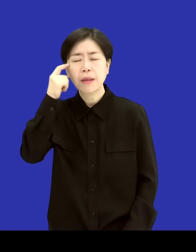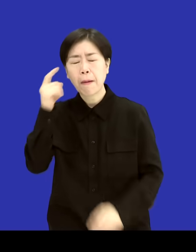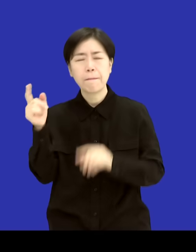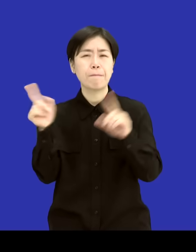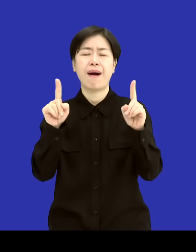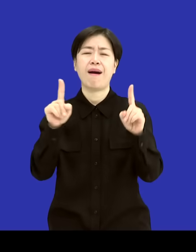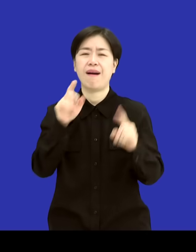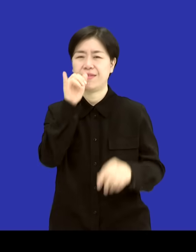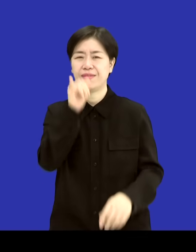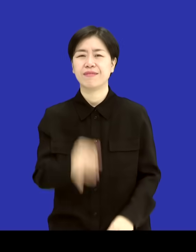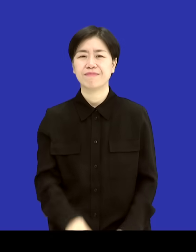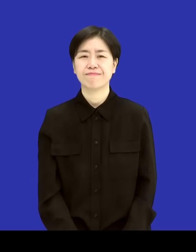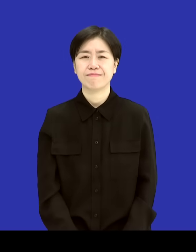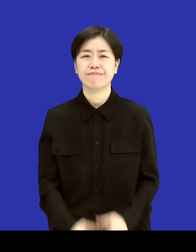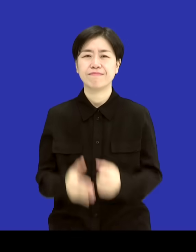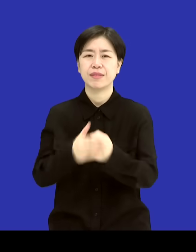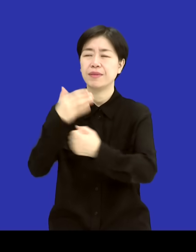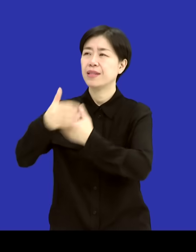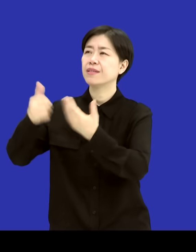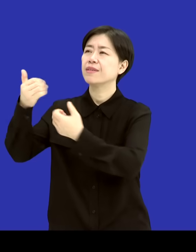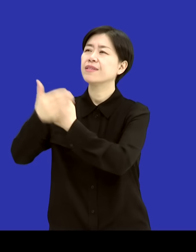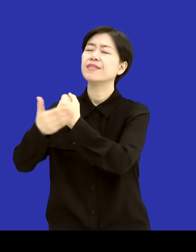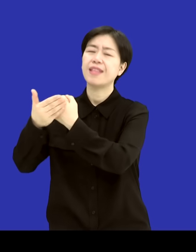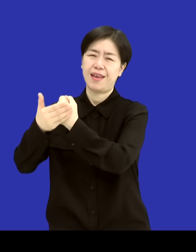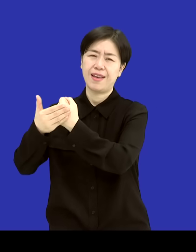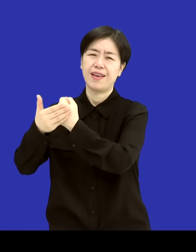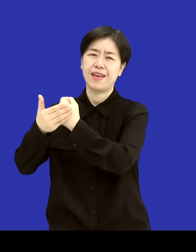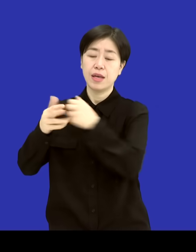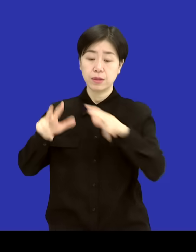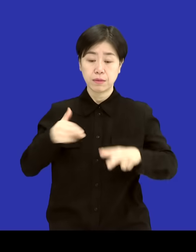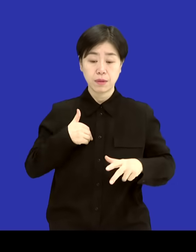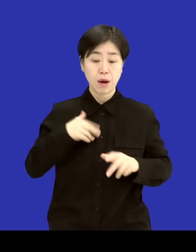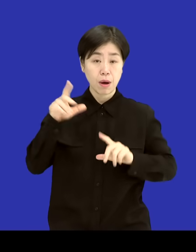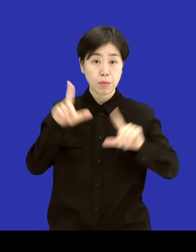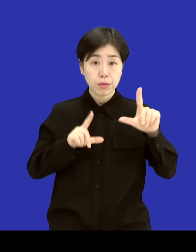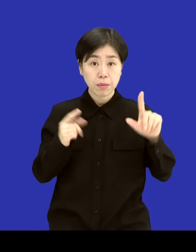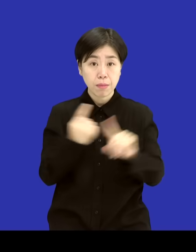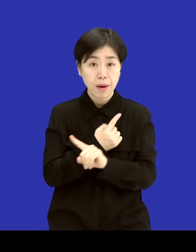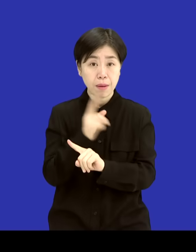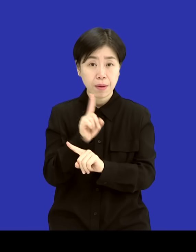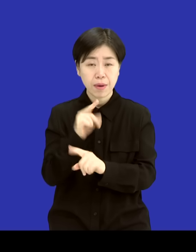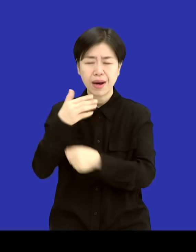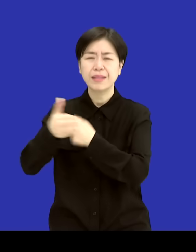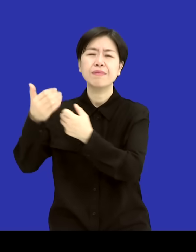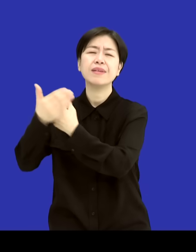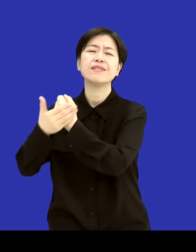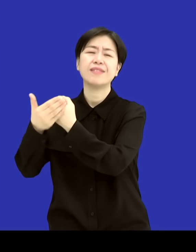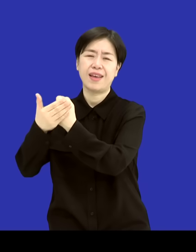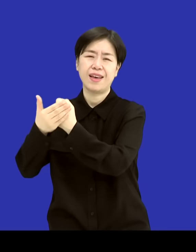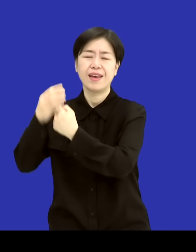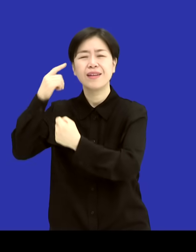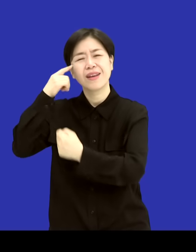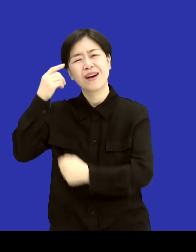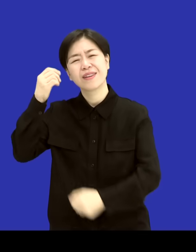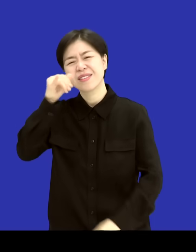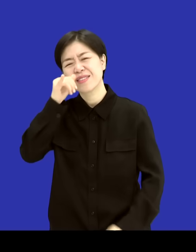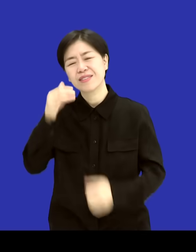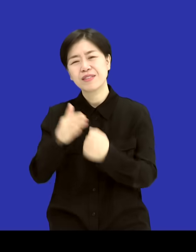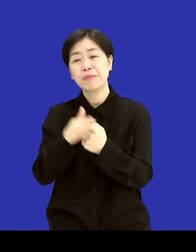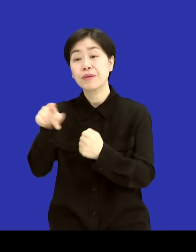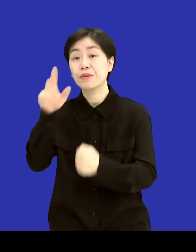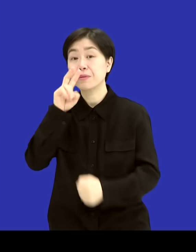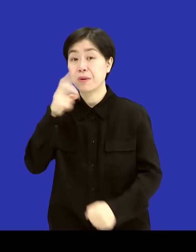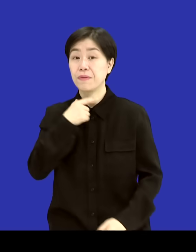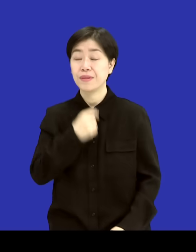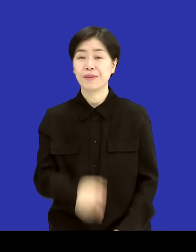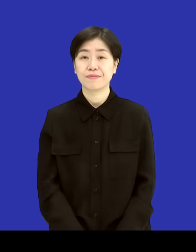주셔가지고 그런 하나님의 은혜, 나의 나 된 것은 하나님의 은혜다라는 것을 그거 혹시 오늘 건강한 목소리 좀 들어볼 수